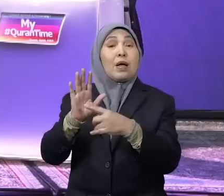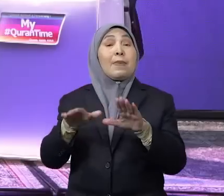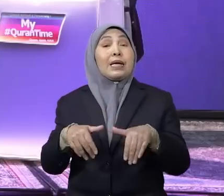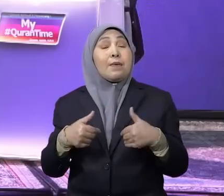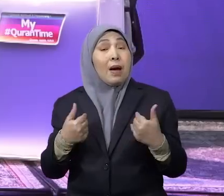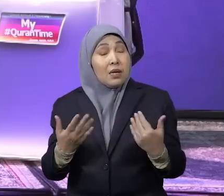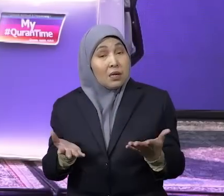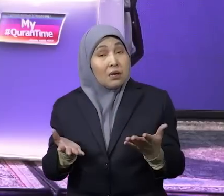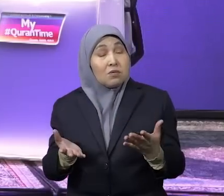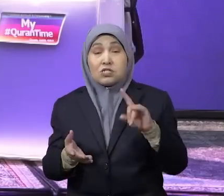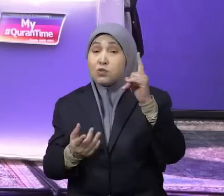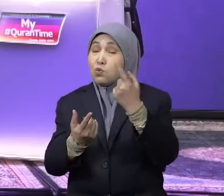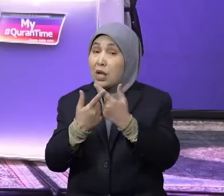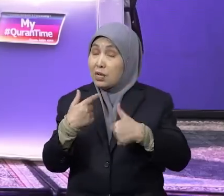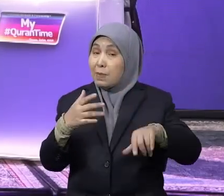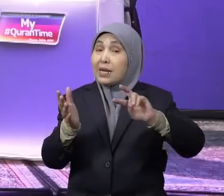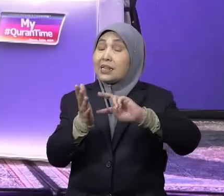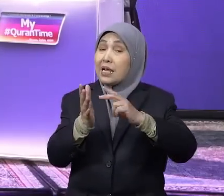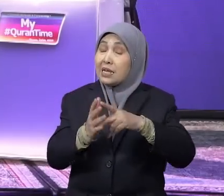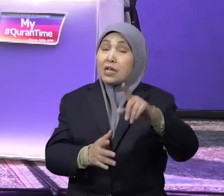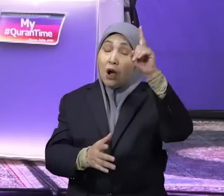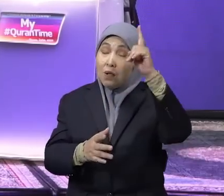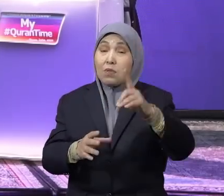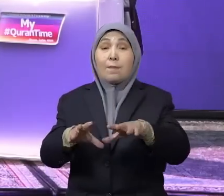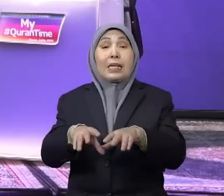bagaimana sebenarnya salah satu daripada tanda yang